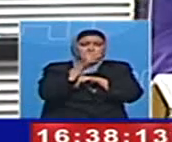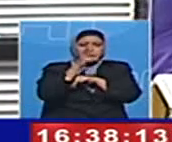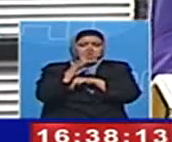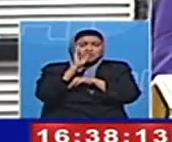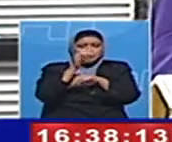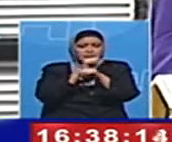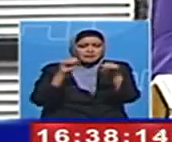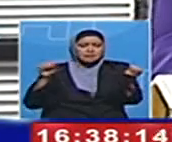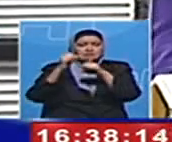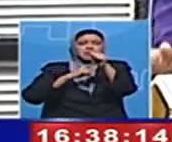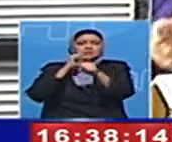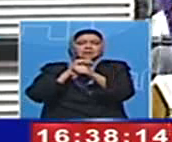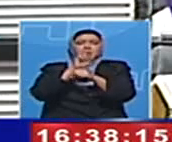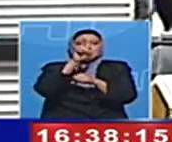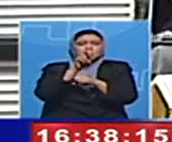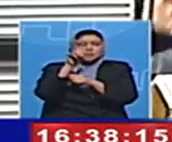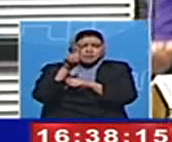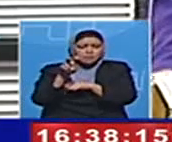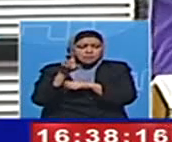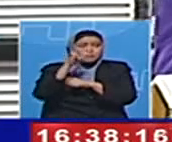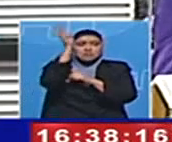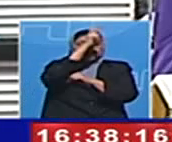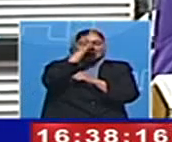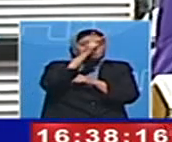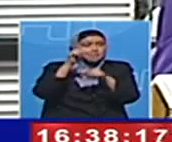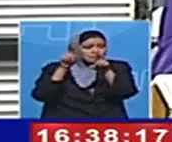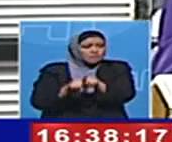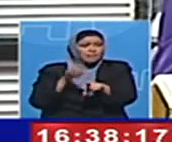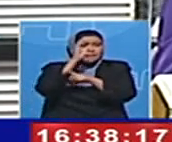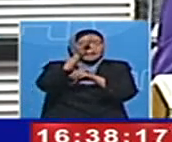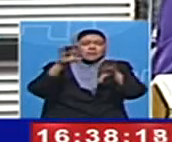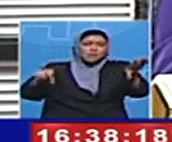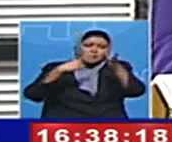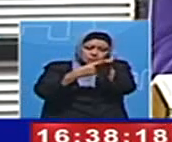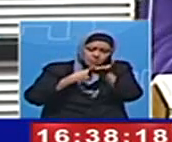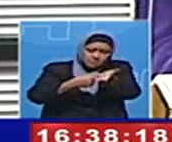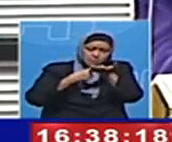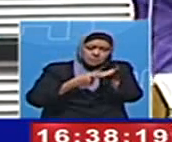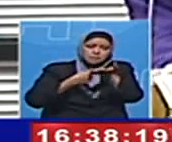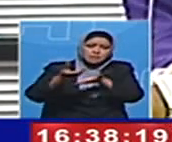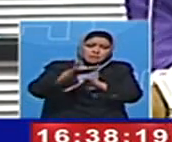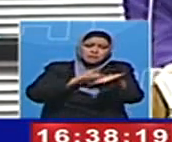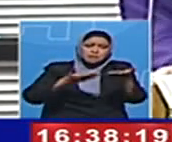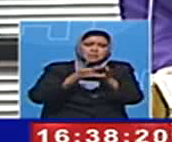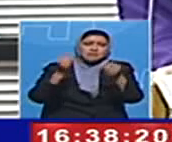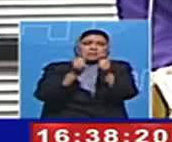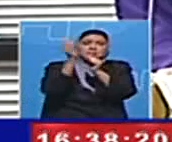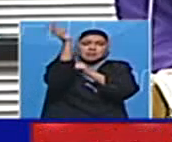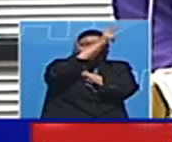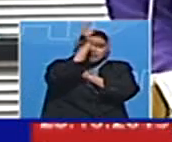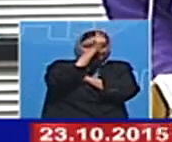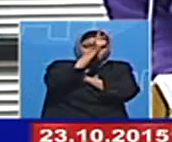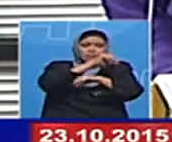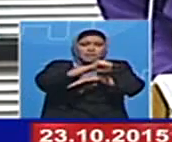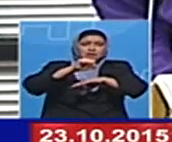tahun 2020 di samping itu kerajaan juga akan meneruskan rundingan high speed rail dengan kerajaan Singapura dan